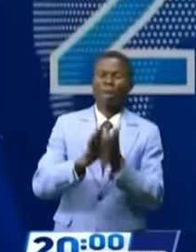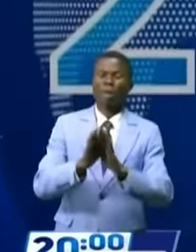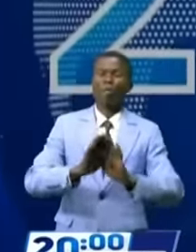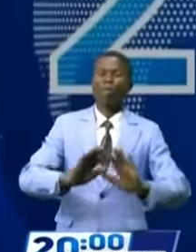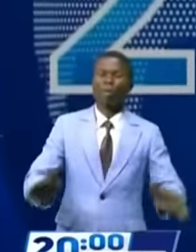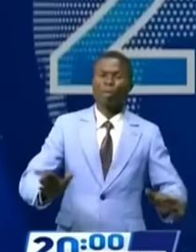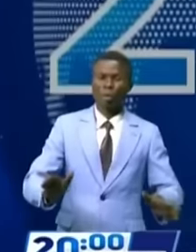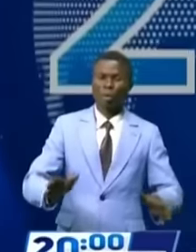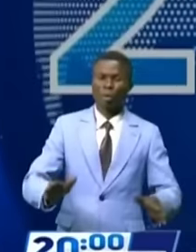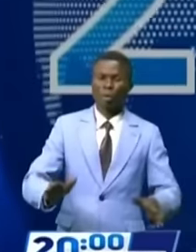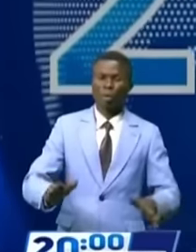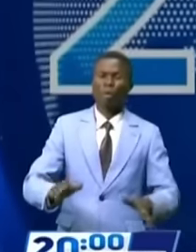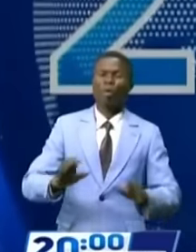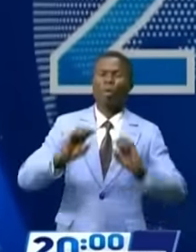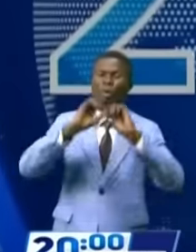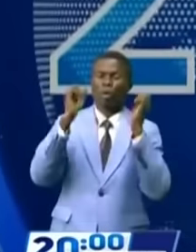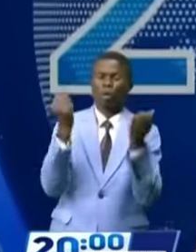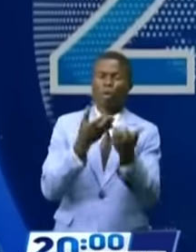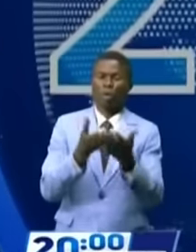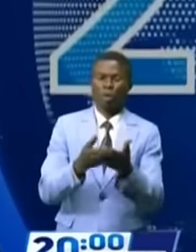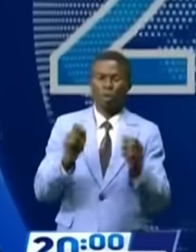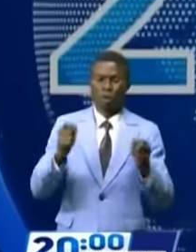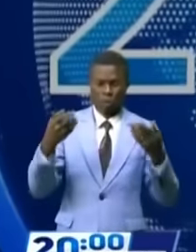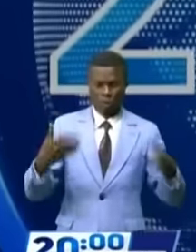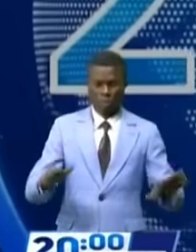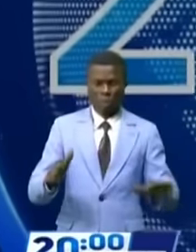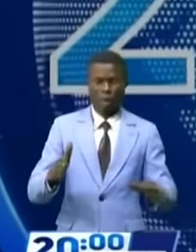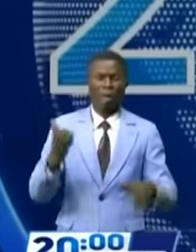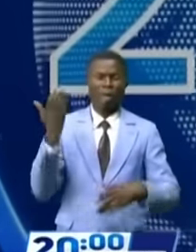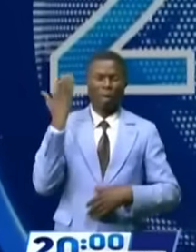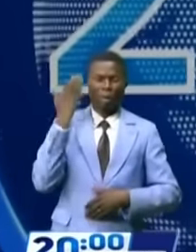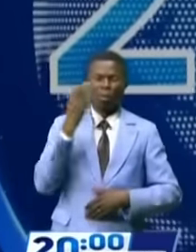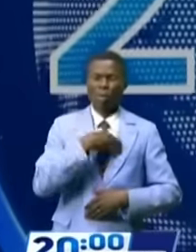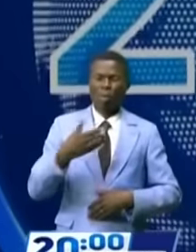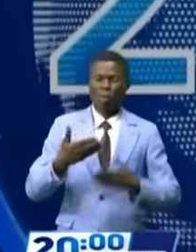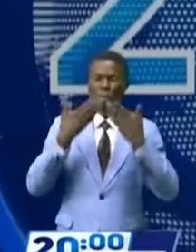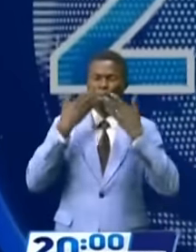performant Sidonia World. Voilà. Ce journal est terminé. Bobette Inga la